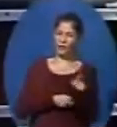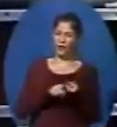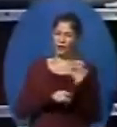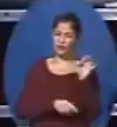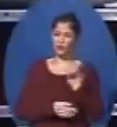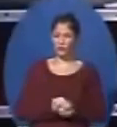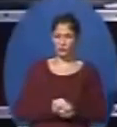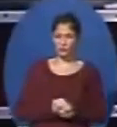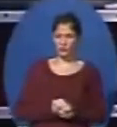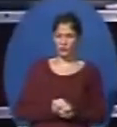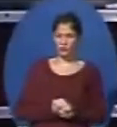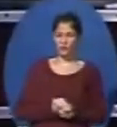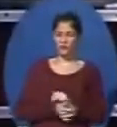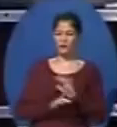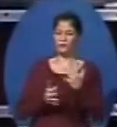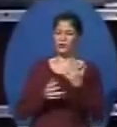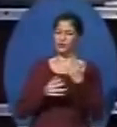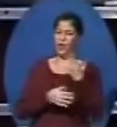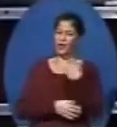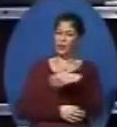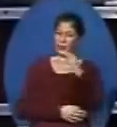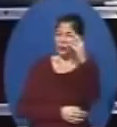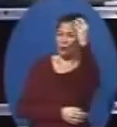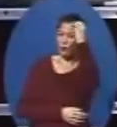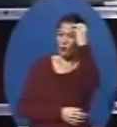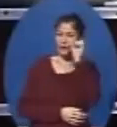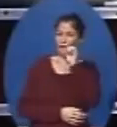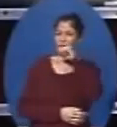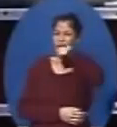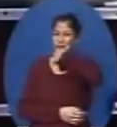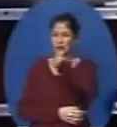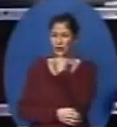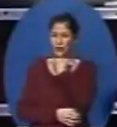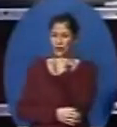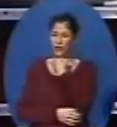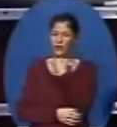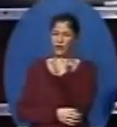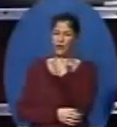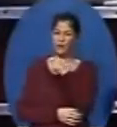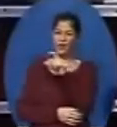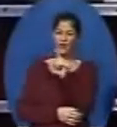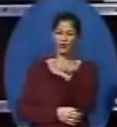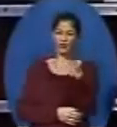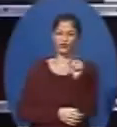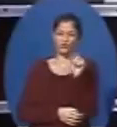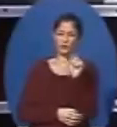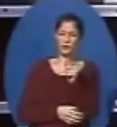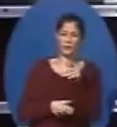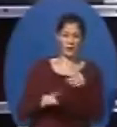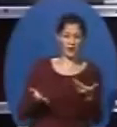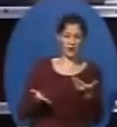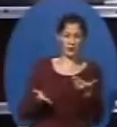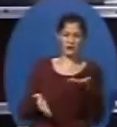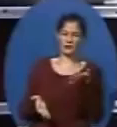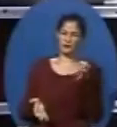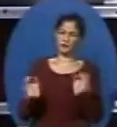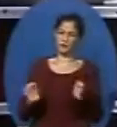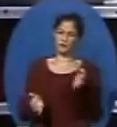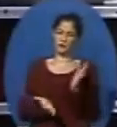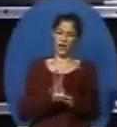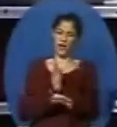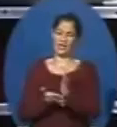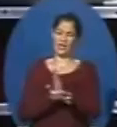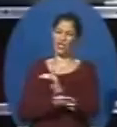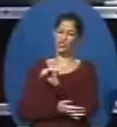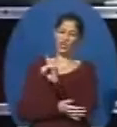דיון נוסף. מה שישאר בהיסטוריה המשפטית בתיק הולילנד, באישום של אהוד אולמרט, זה פסק דין שלא משקף